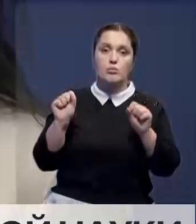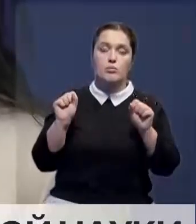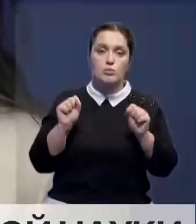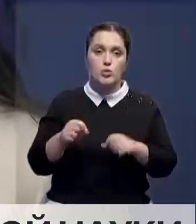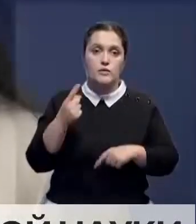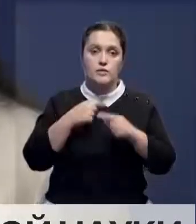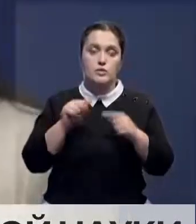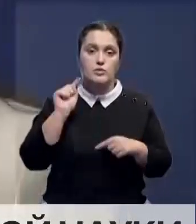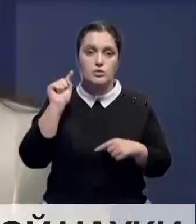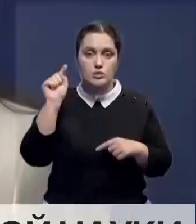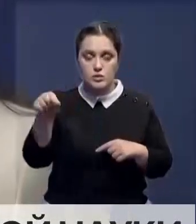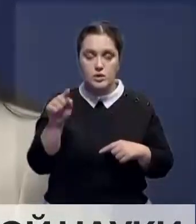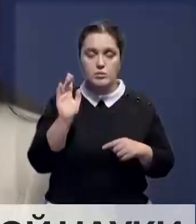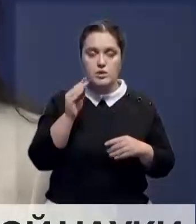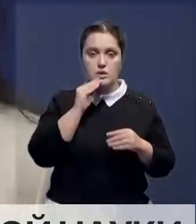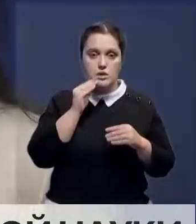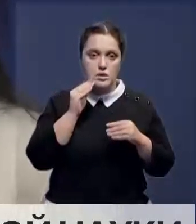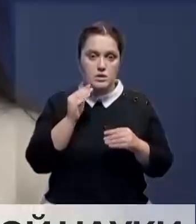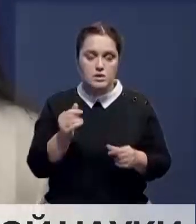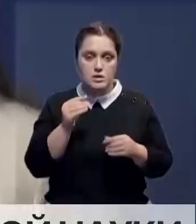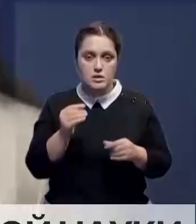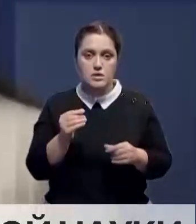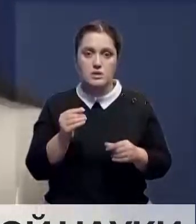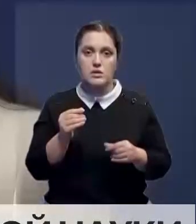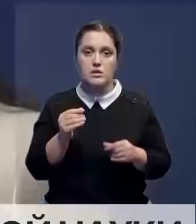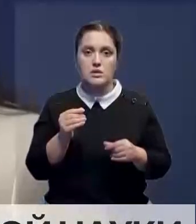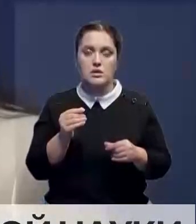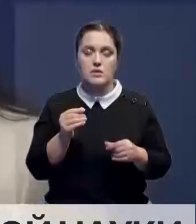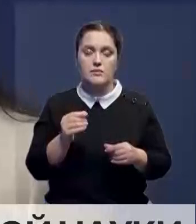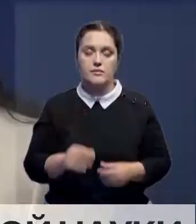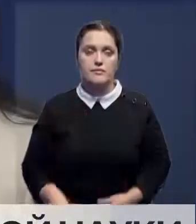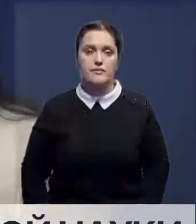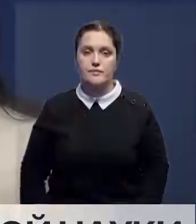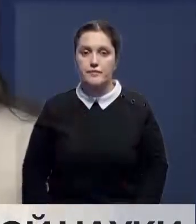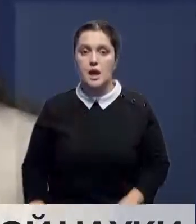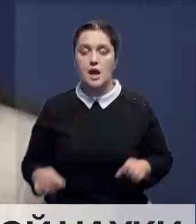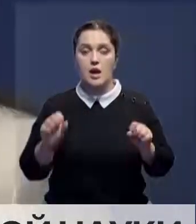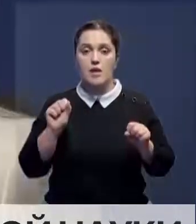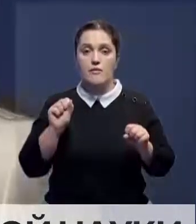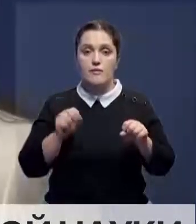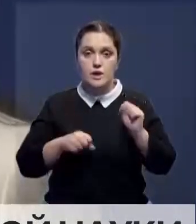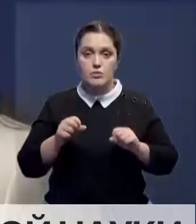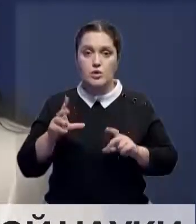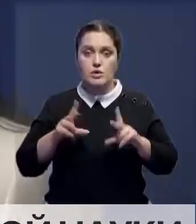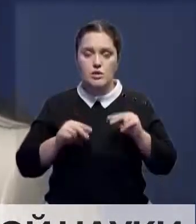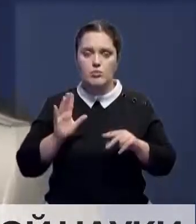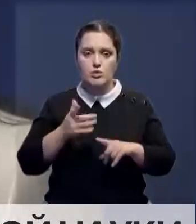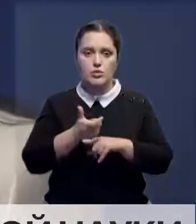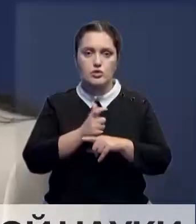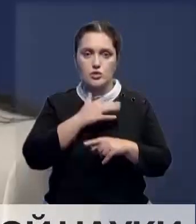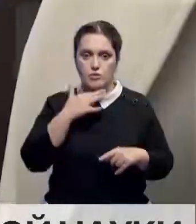сюда, и они будут простимулированы. То есть сейчас разрабатываются механизмы возврата молодых ученых. То есть возможности, я надеюсь, что будет очень много,